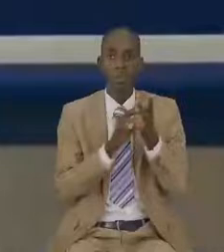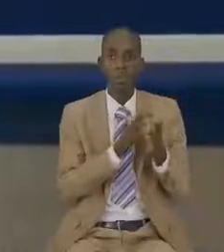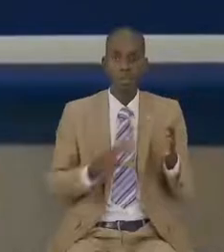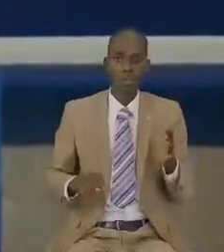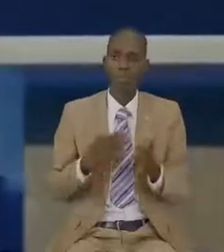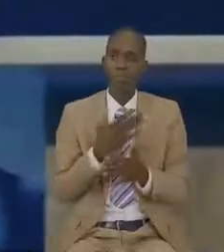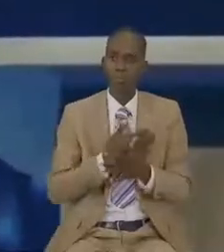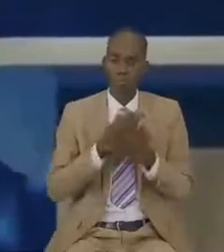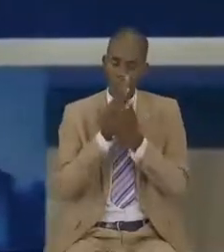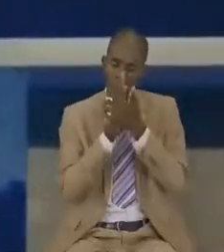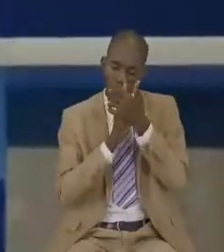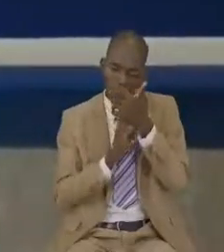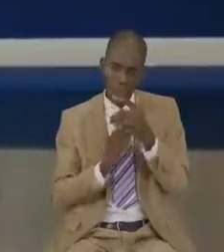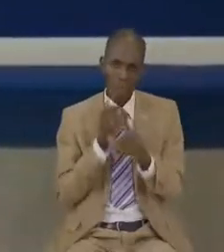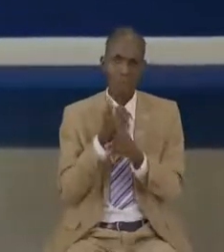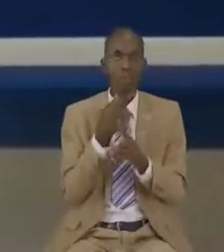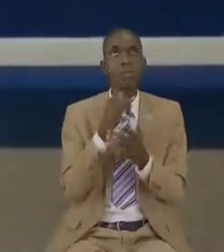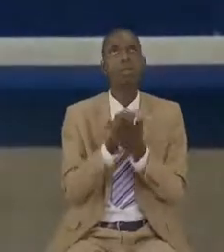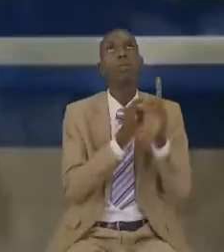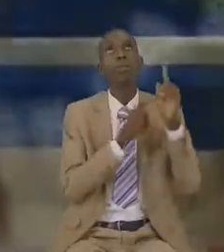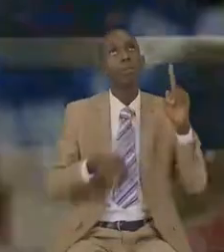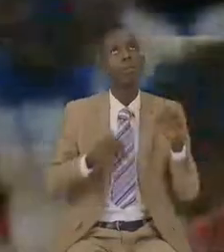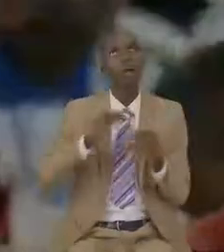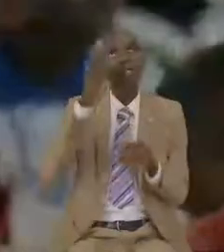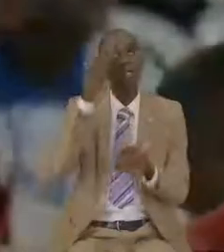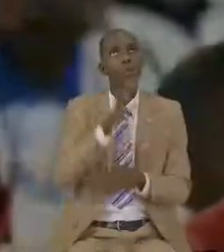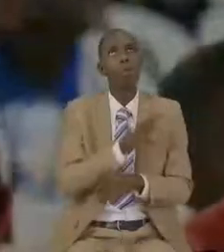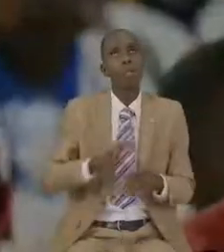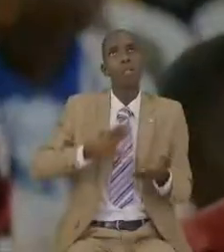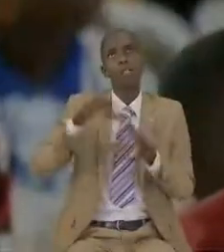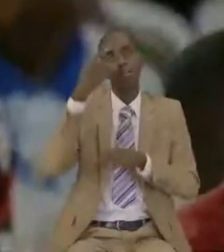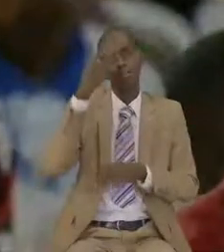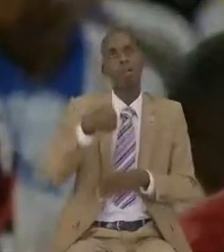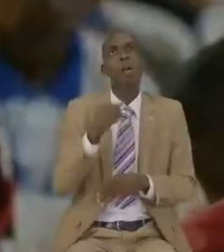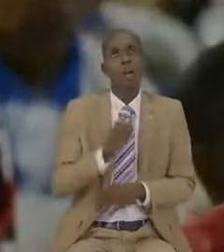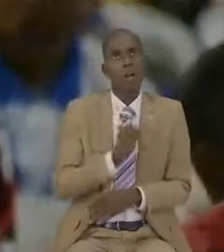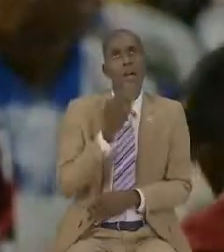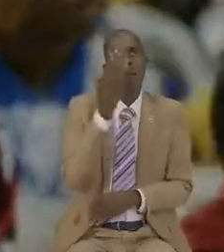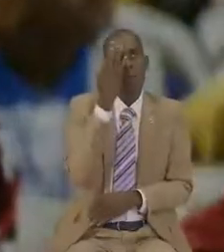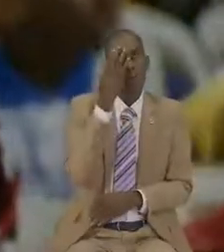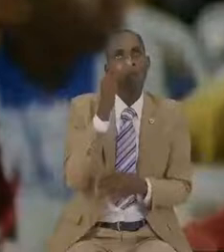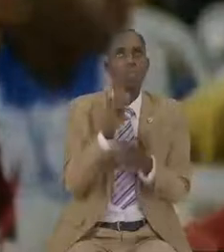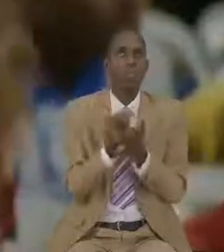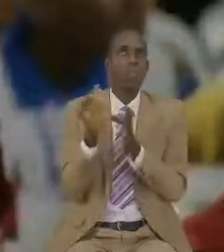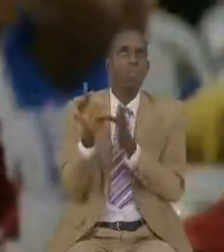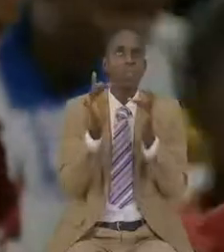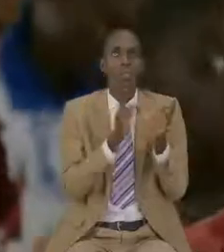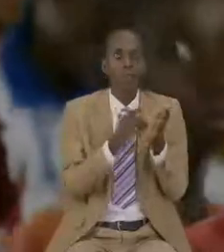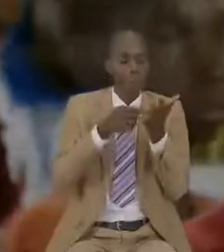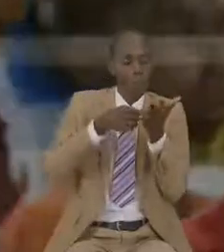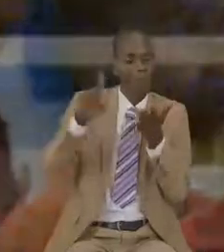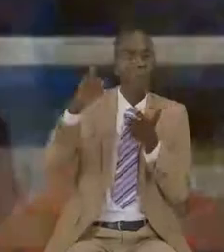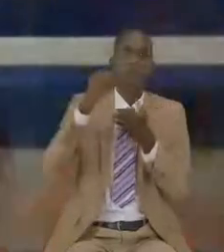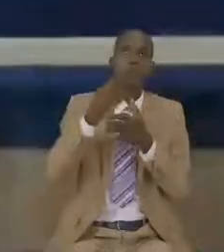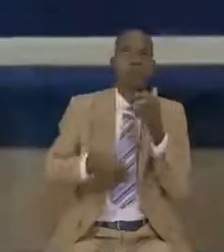humilie-toi et dis Seigneur, je sais, Christ est mort pour moi. Je sais que Jésus-Christ a payé le prix pour